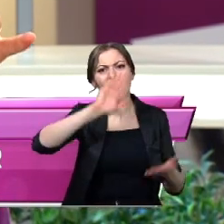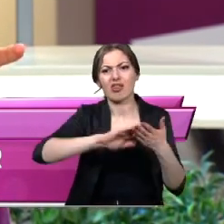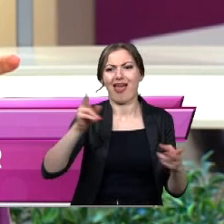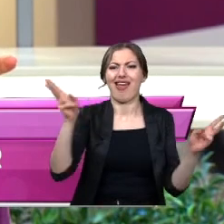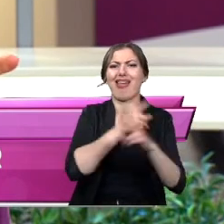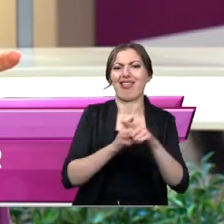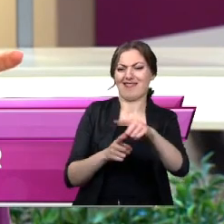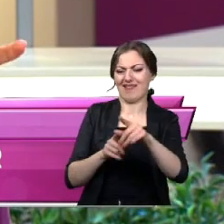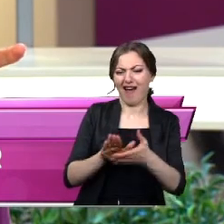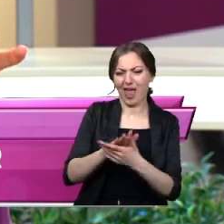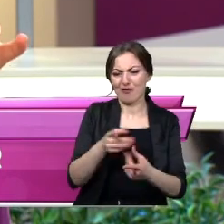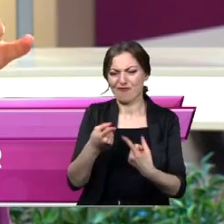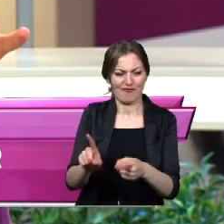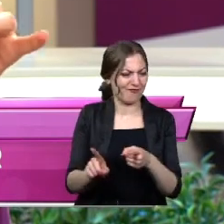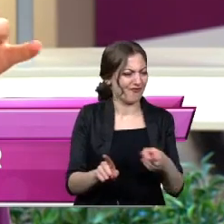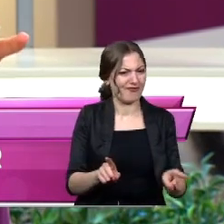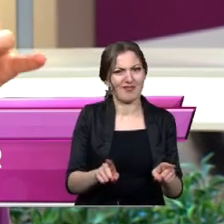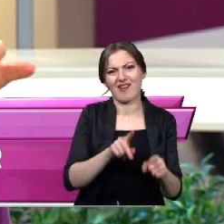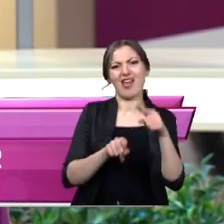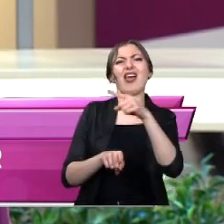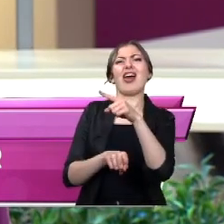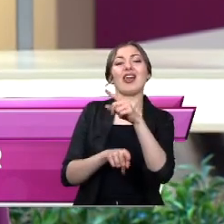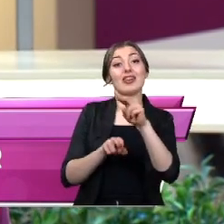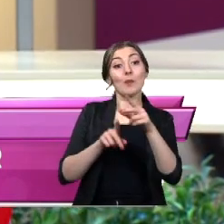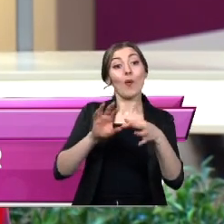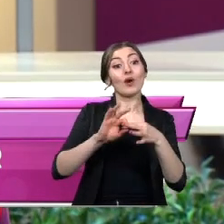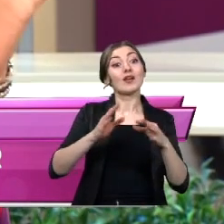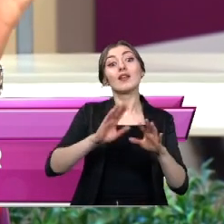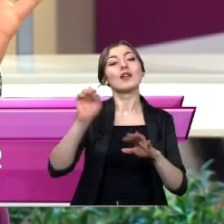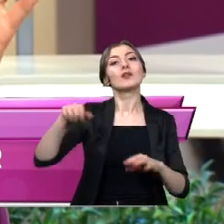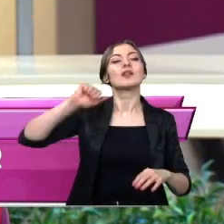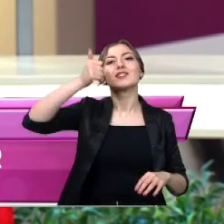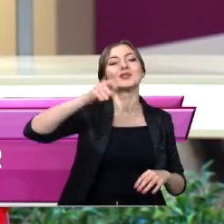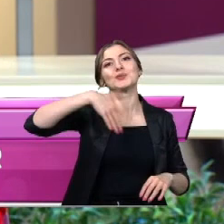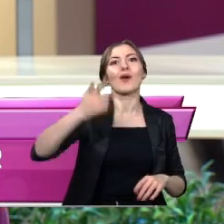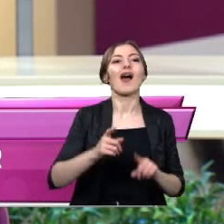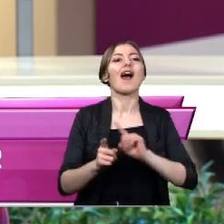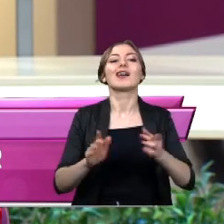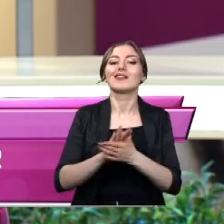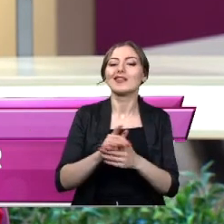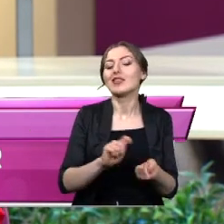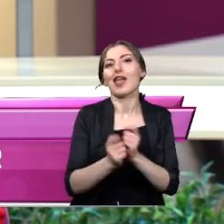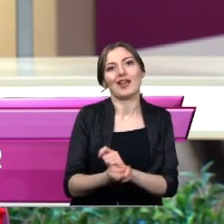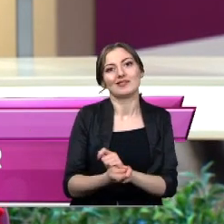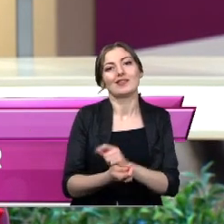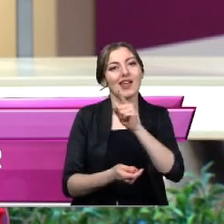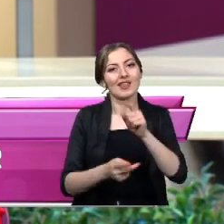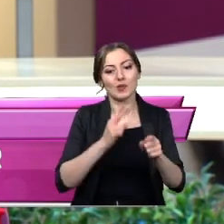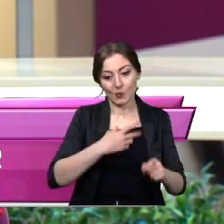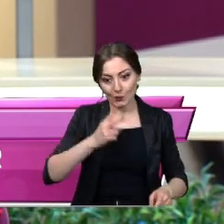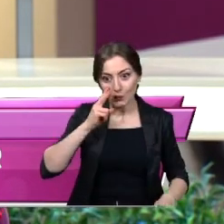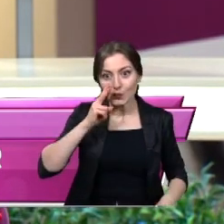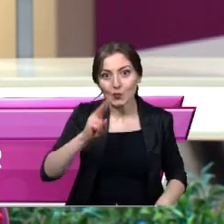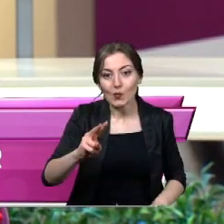arkadaşları onunla güldüler işte ona ertesi gün hayır de değil mi İşte onu davranışın sonucunda